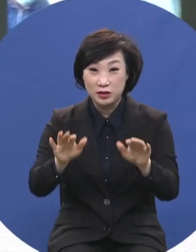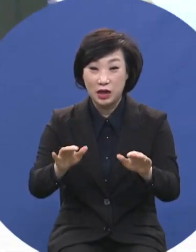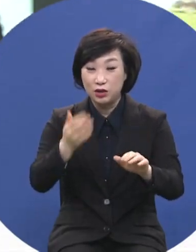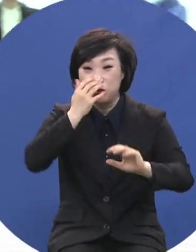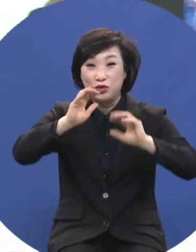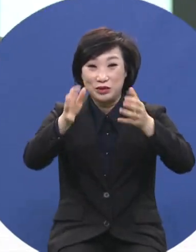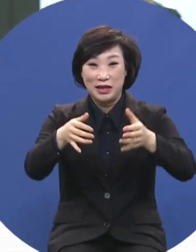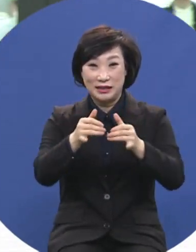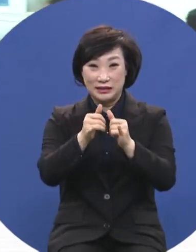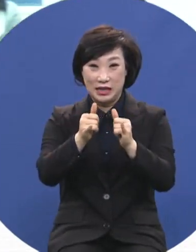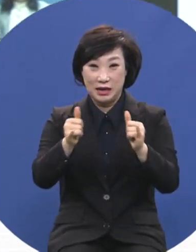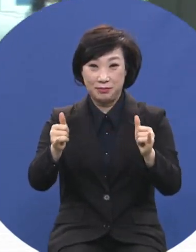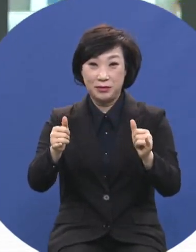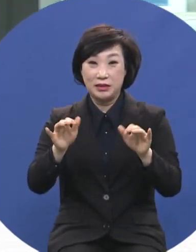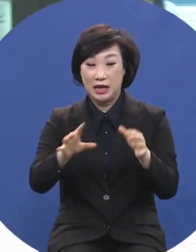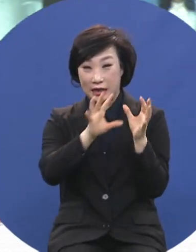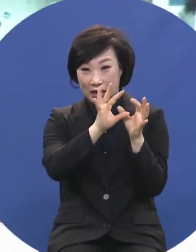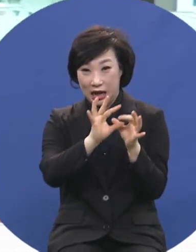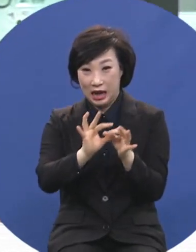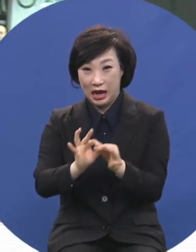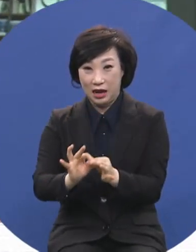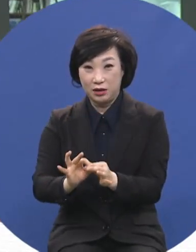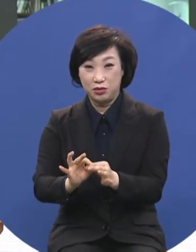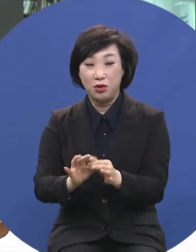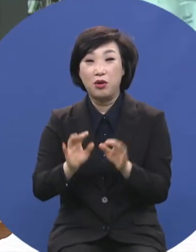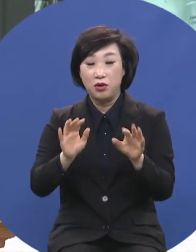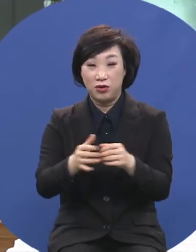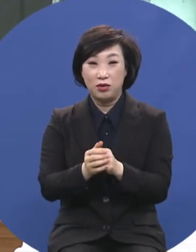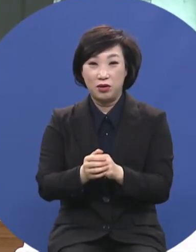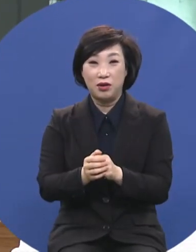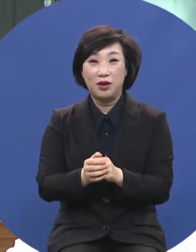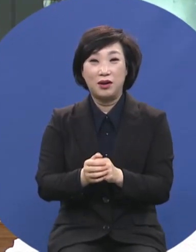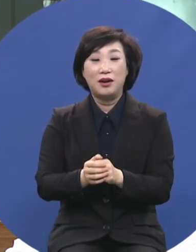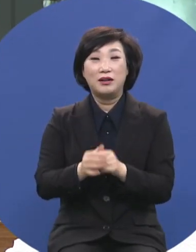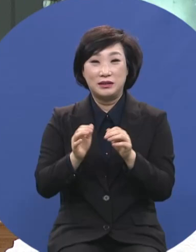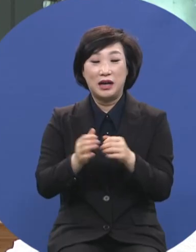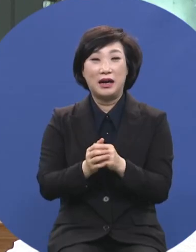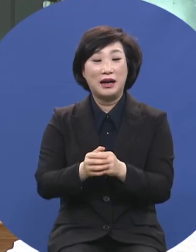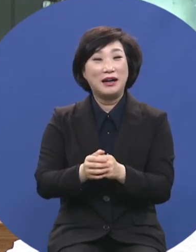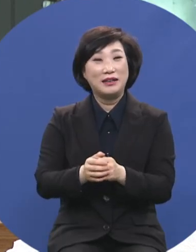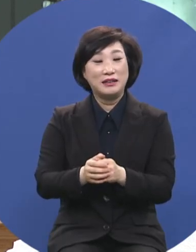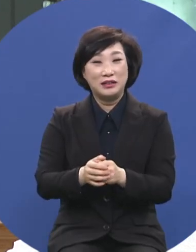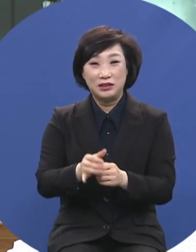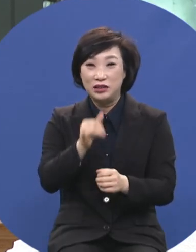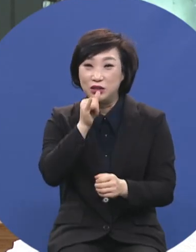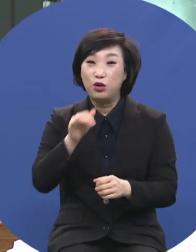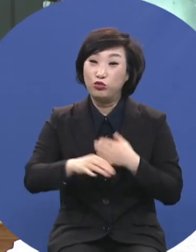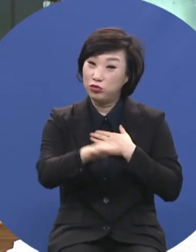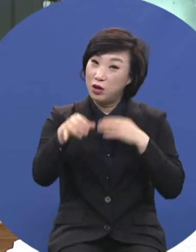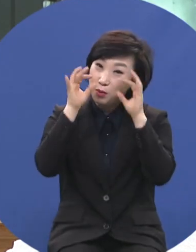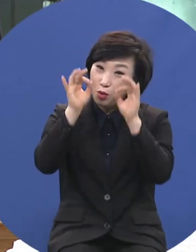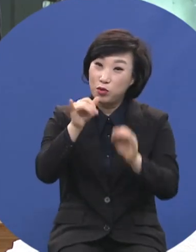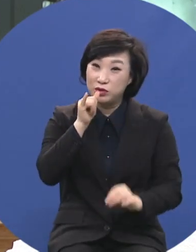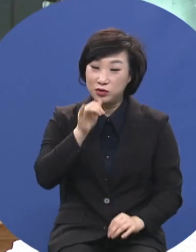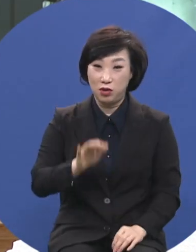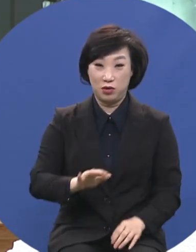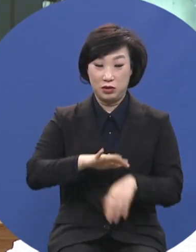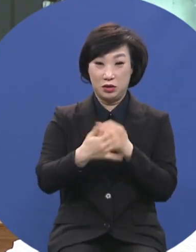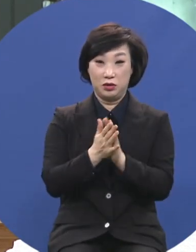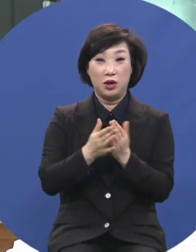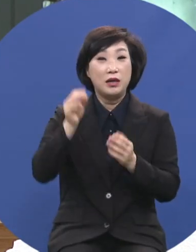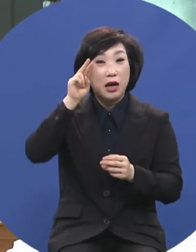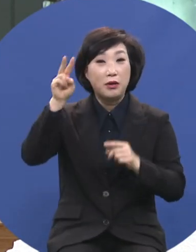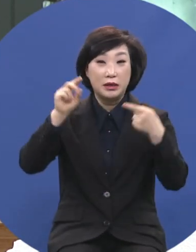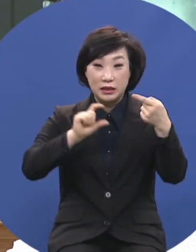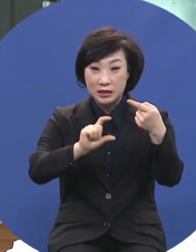유대 민족들에게 계속 되어져 있는 모습을 우리가 보게 됩니다. 야고보서 1장